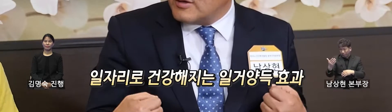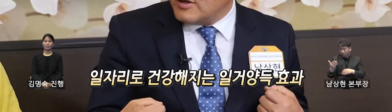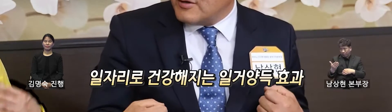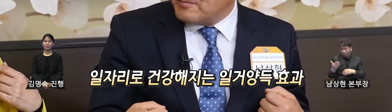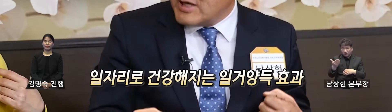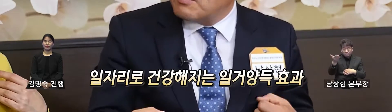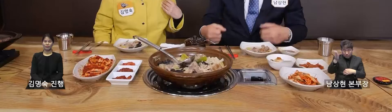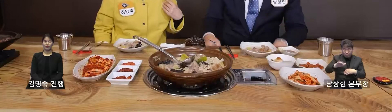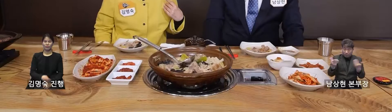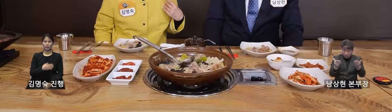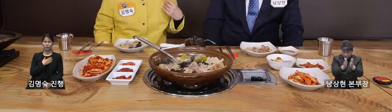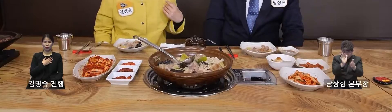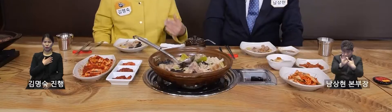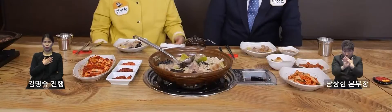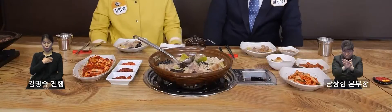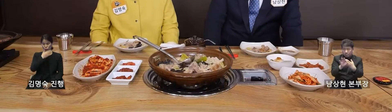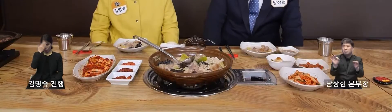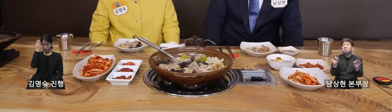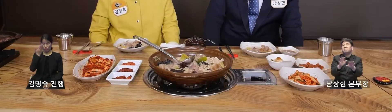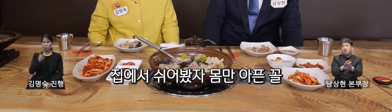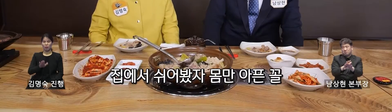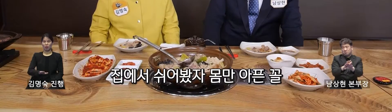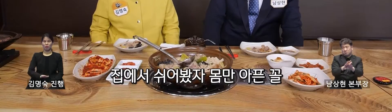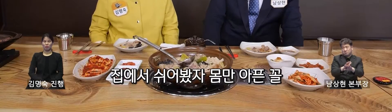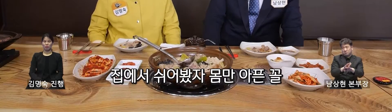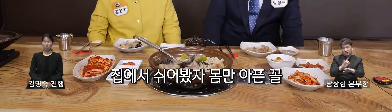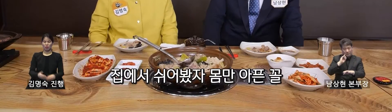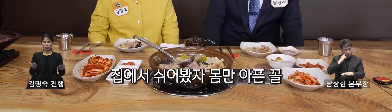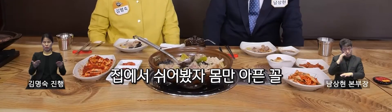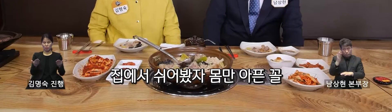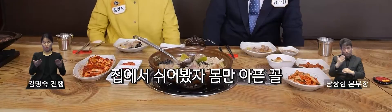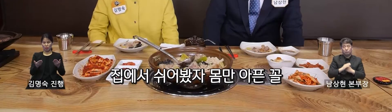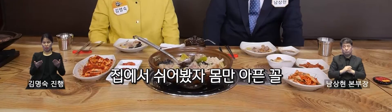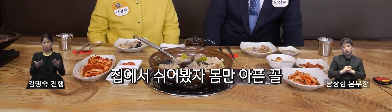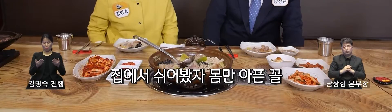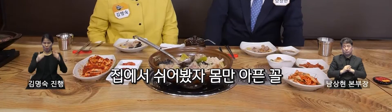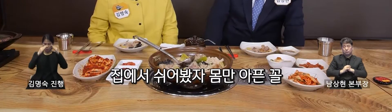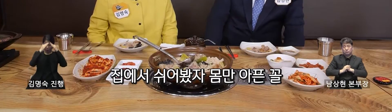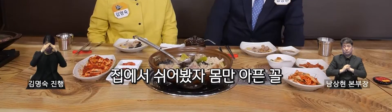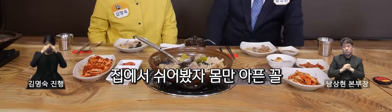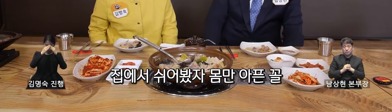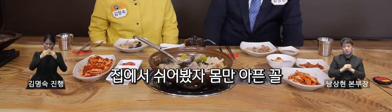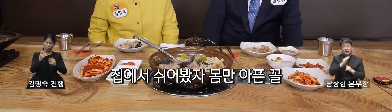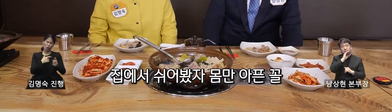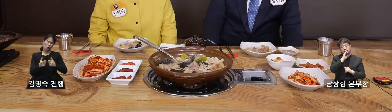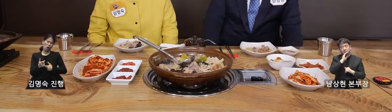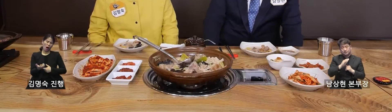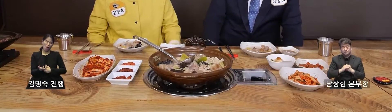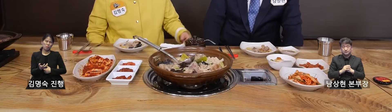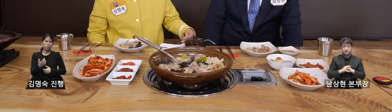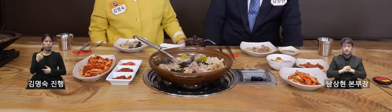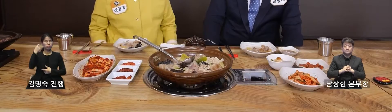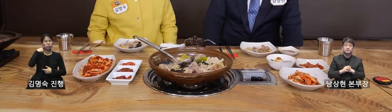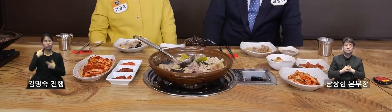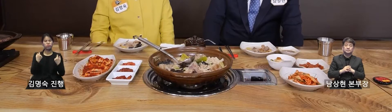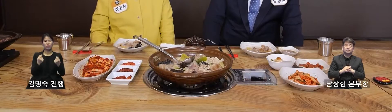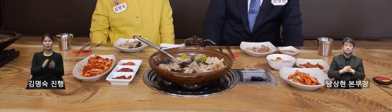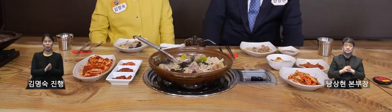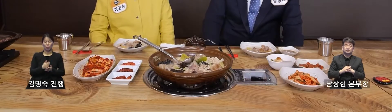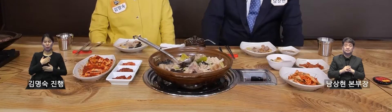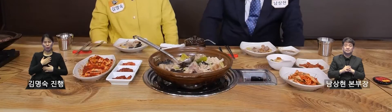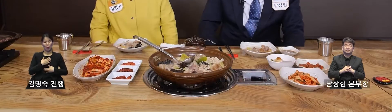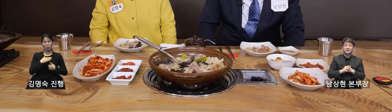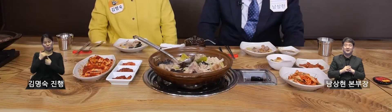건강해지시고 그러니까 저도 예뻐지시고. 젊지만 이렇게 집에서 일 안 하고 집에 있으니까 더 아픈 것 같아요. 더 아프죠. 네. 오늘 이렇게